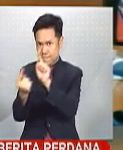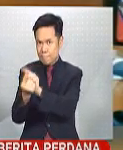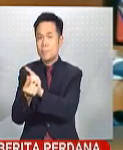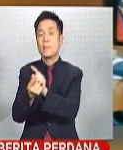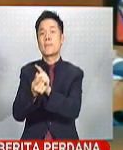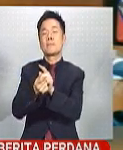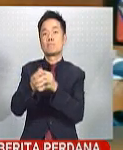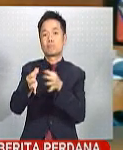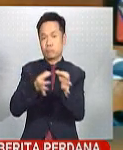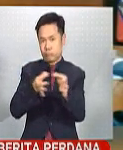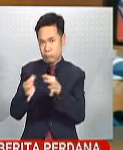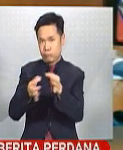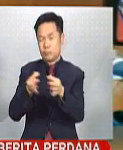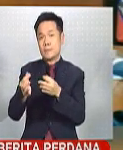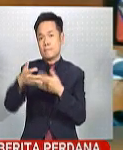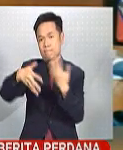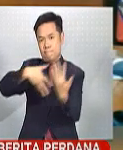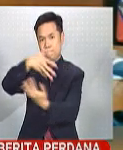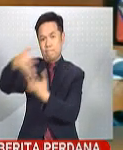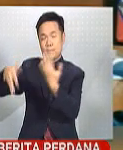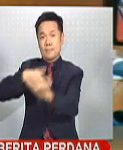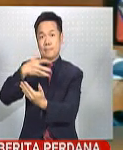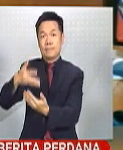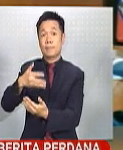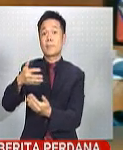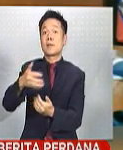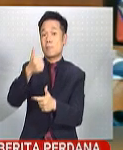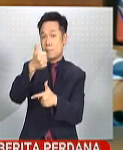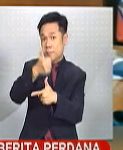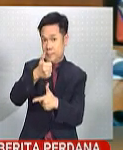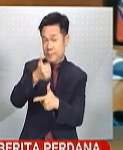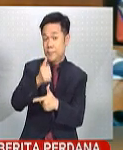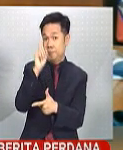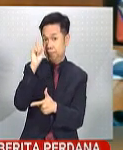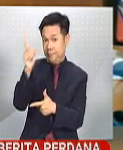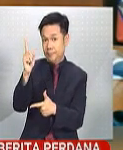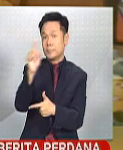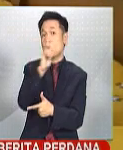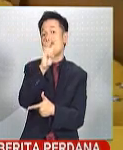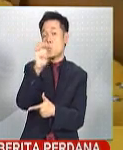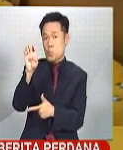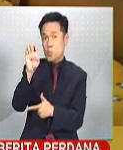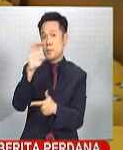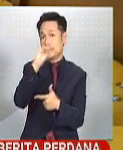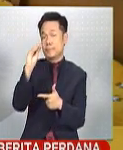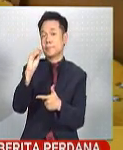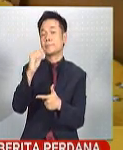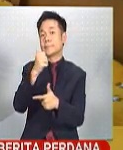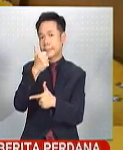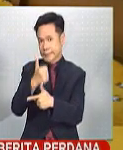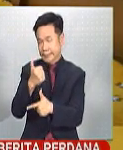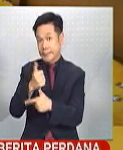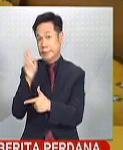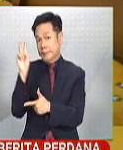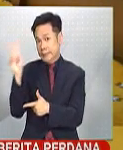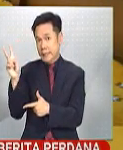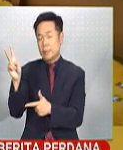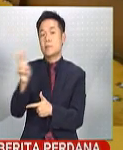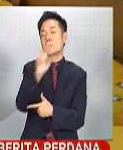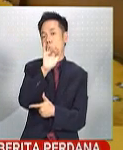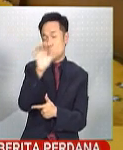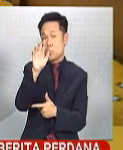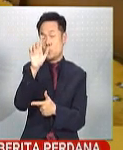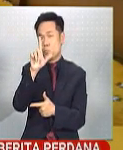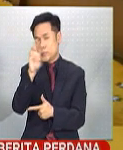taklimat mengenai kementeriannya. Turut hadir Timbalan Menteri 1 Datuk Seri Dr. Wee Jek Seng dan Timbalan Menteri 2 Willy Anak